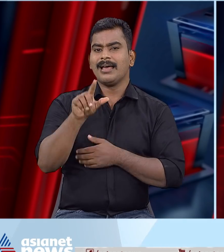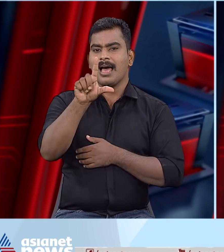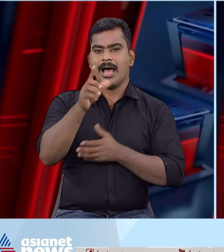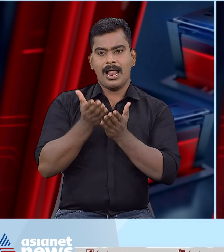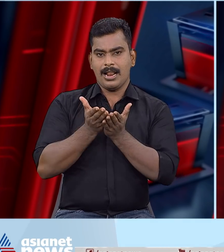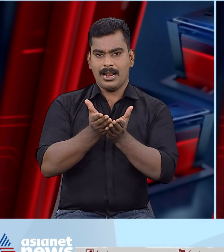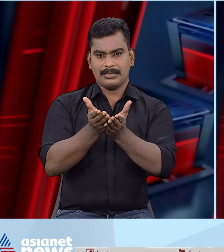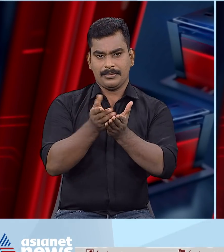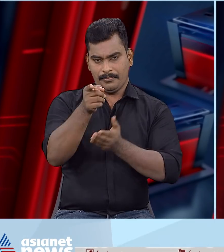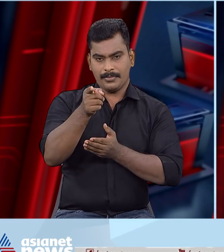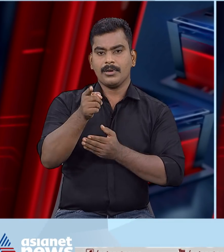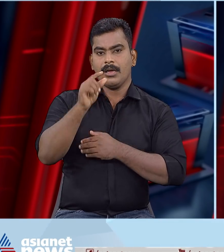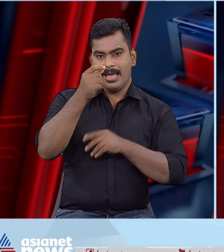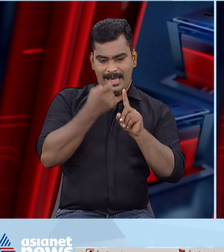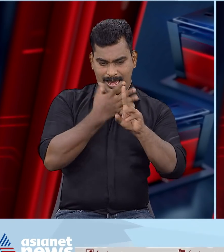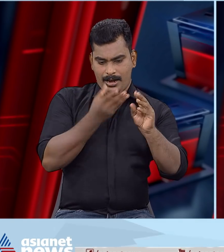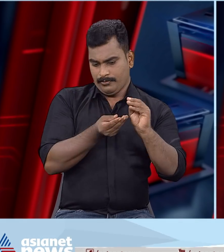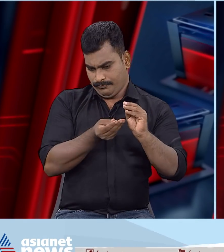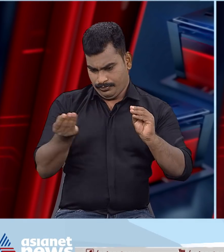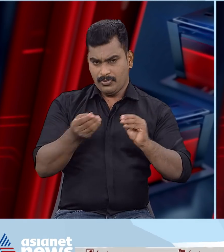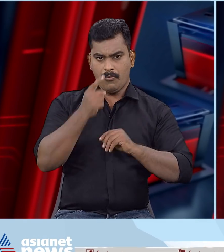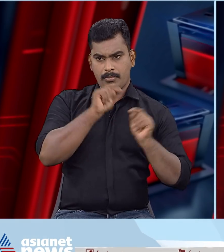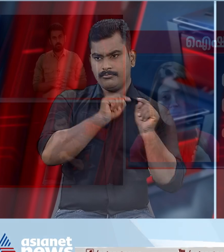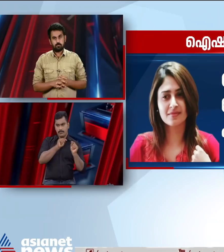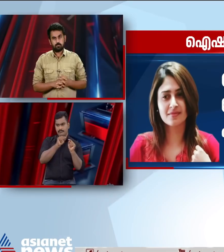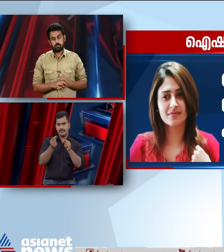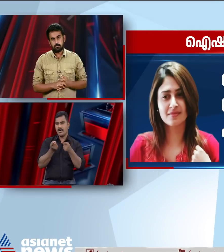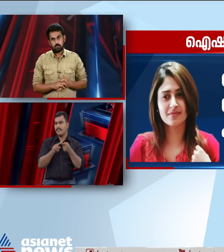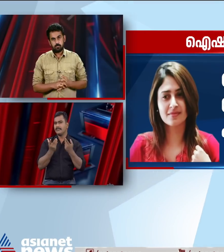തുടരുകയാണോ ഇപ്പോൾ? എന്താണ് അവിടെ നിന്നും ലഭിക്കുന്ന വിവരങ്ങൾ?